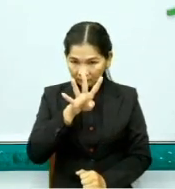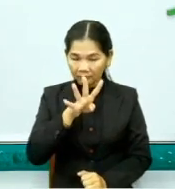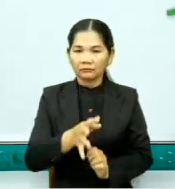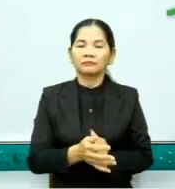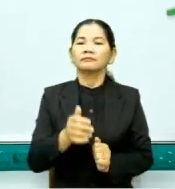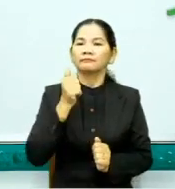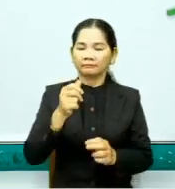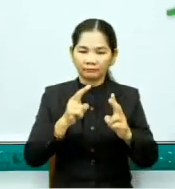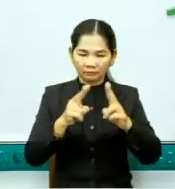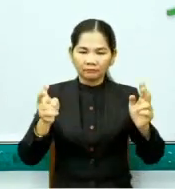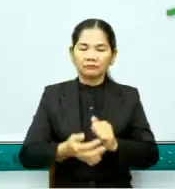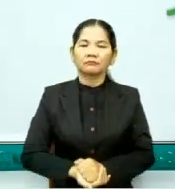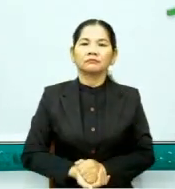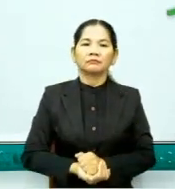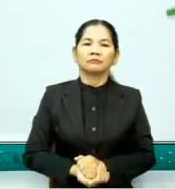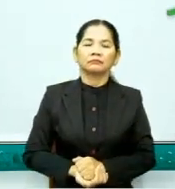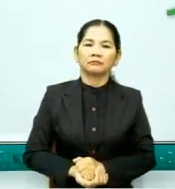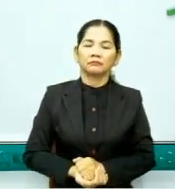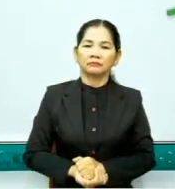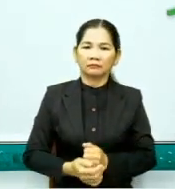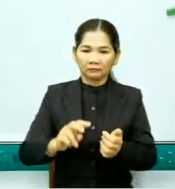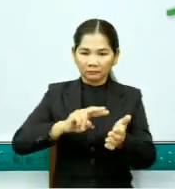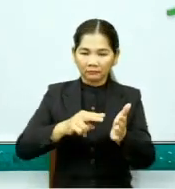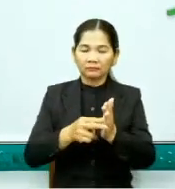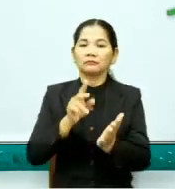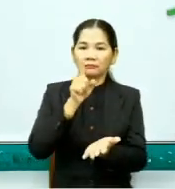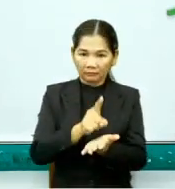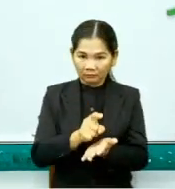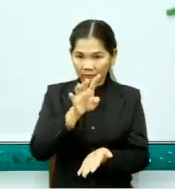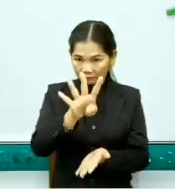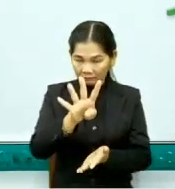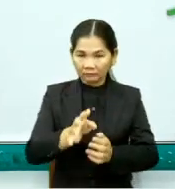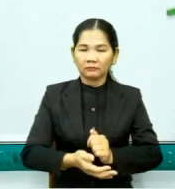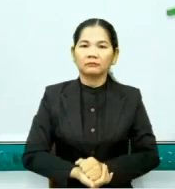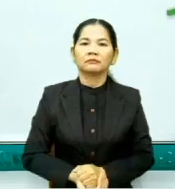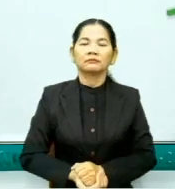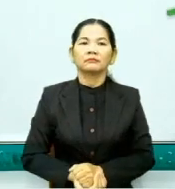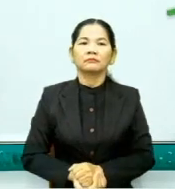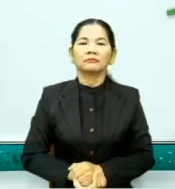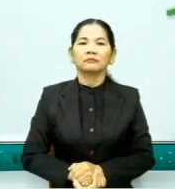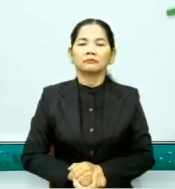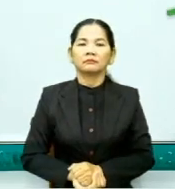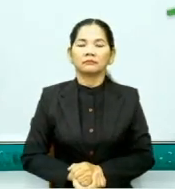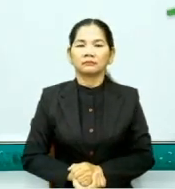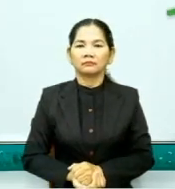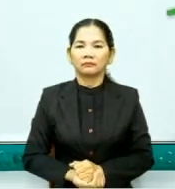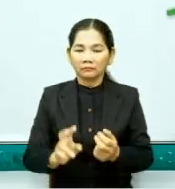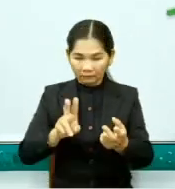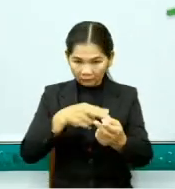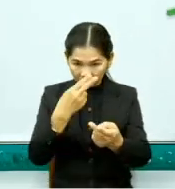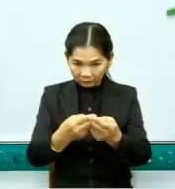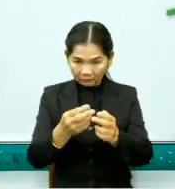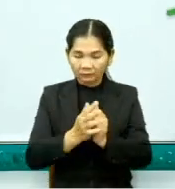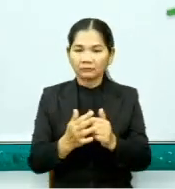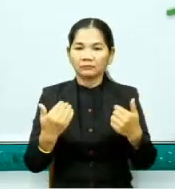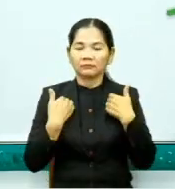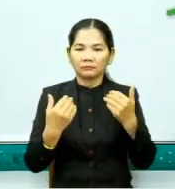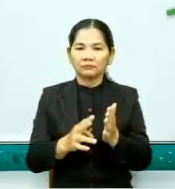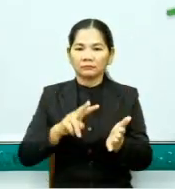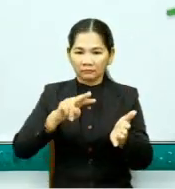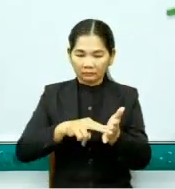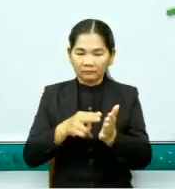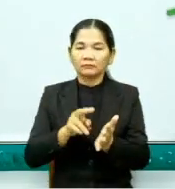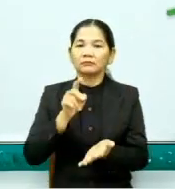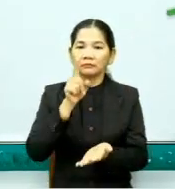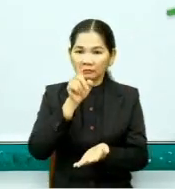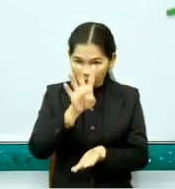chả là ổn là con chả cứ ạ tình này xong khăn buồn chàng chắc con ạch lại bạp này cổ bàn tế chả ta ạ tình này xong